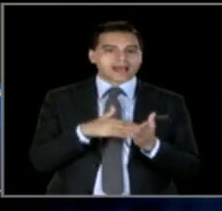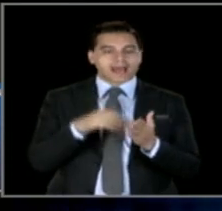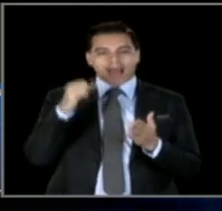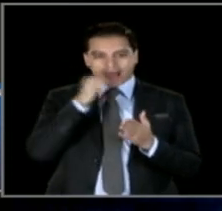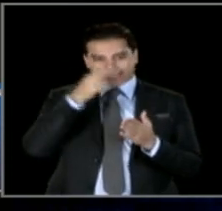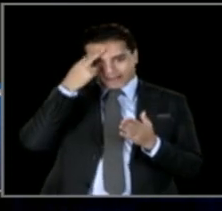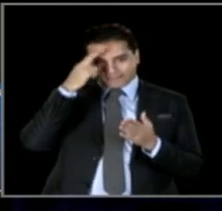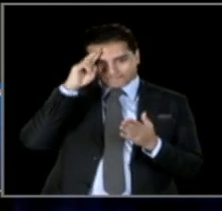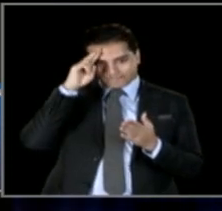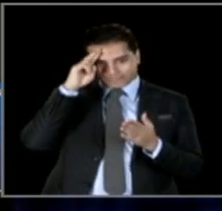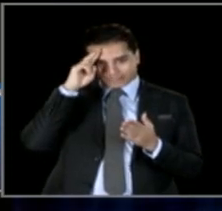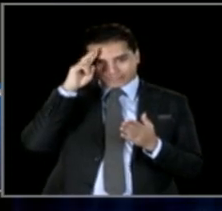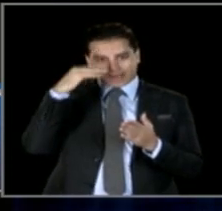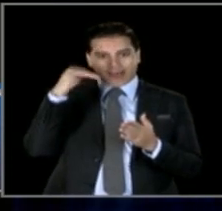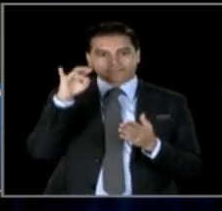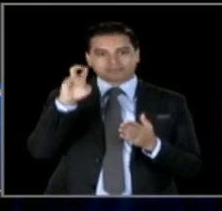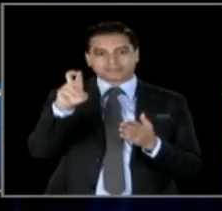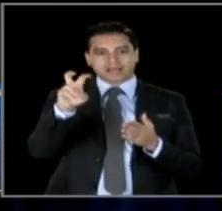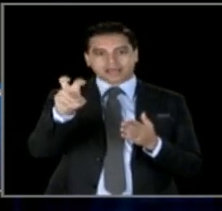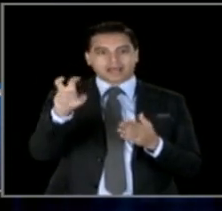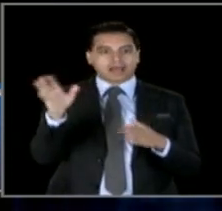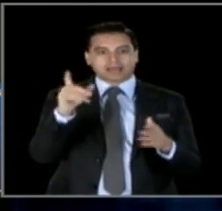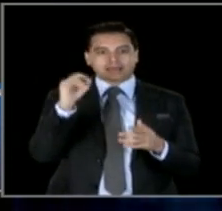غناها حمزة نمرة،